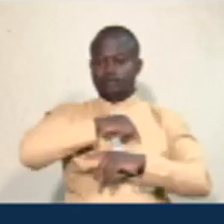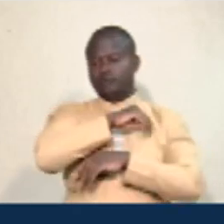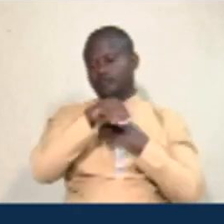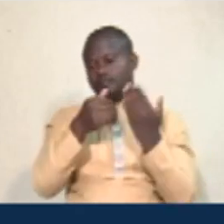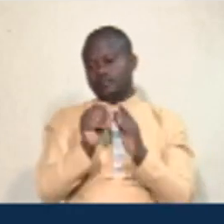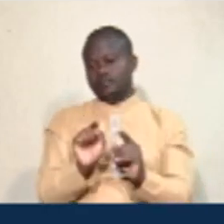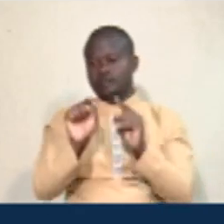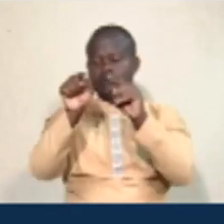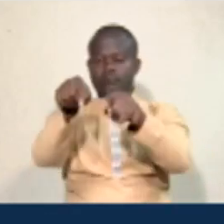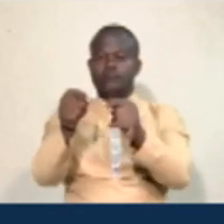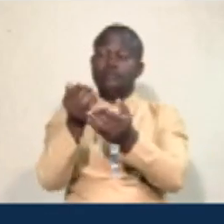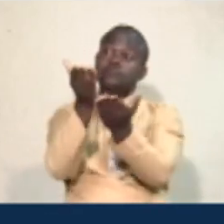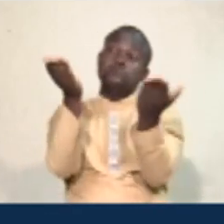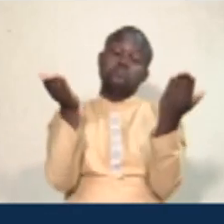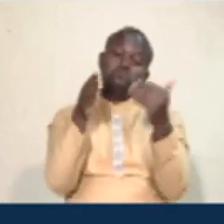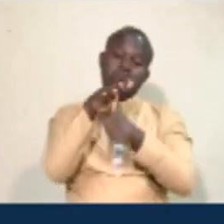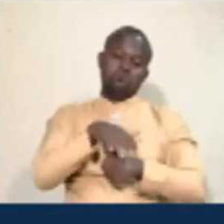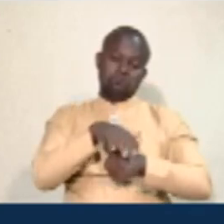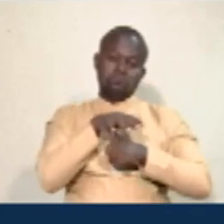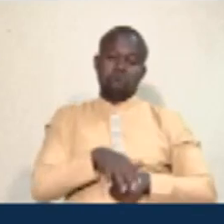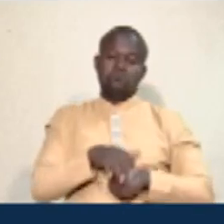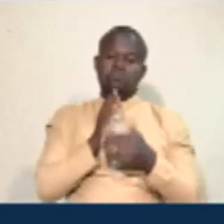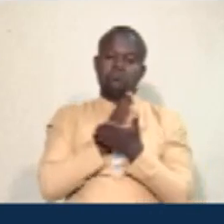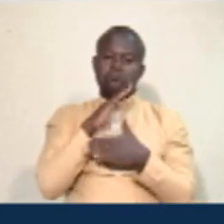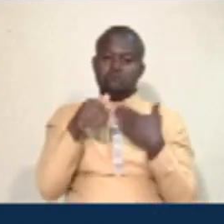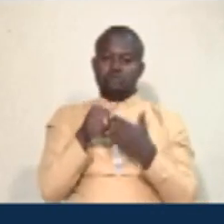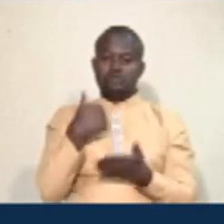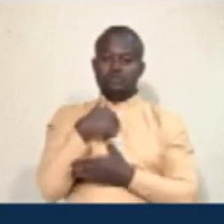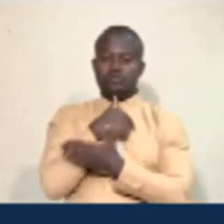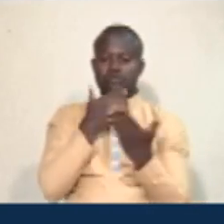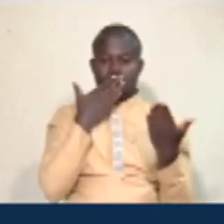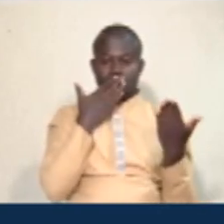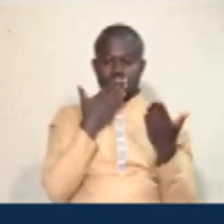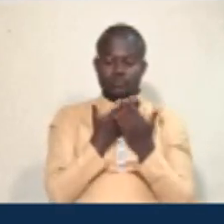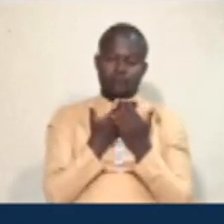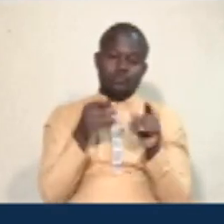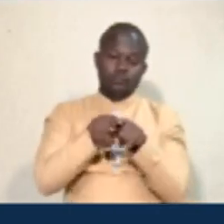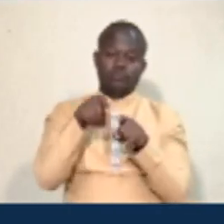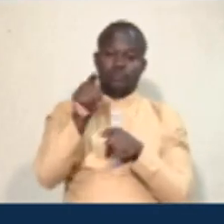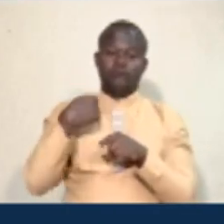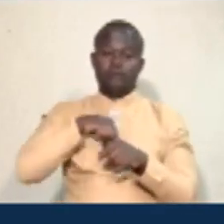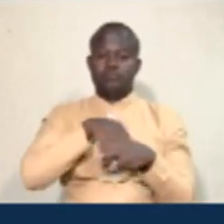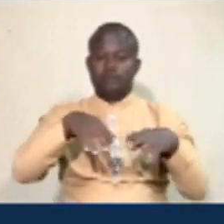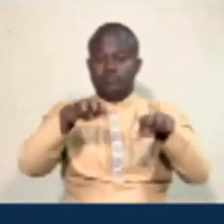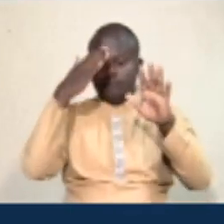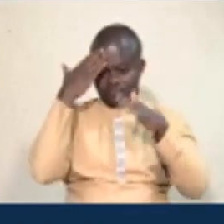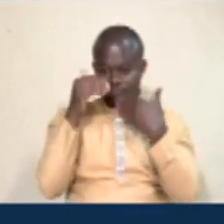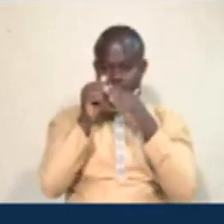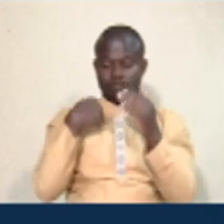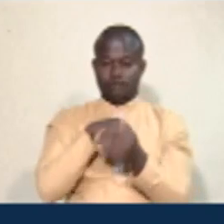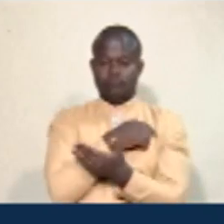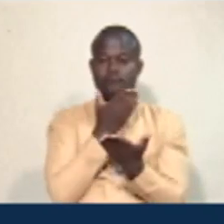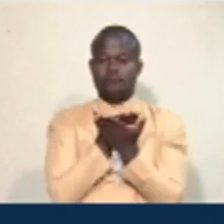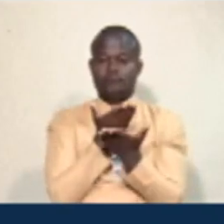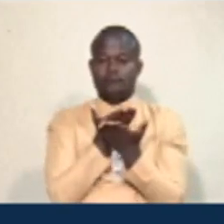bajyayo hakurya bagahohoterwa n'aba bantu twavuze. Ibyo rero nabyo twaje kubyamagana kugira ngo